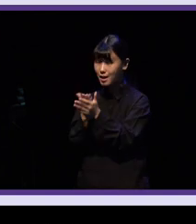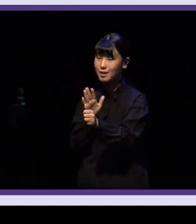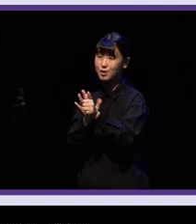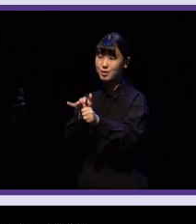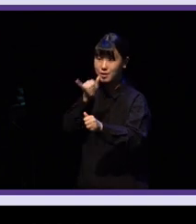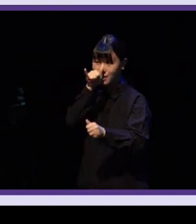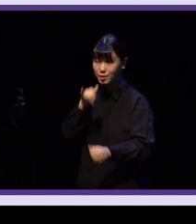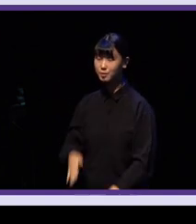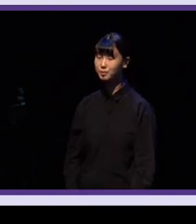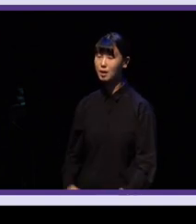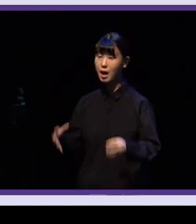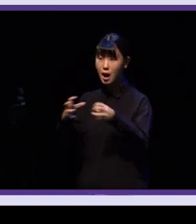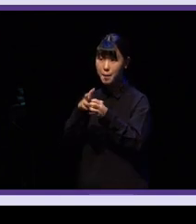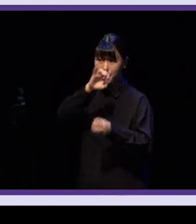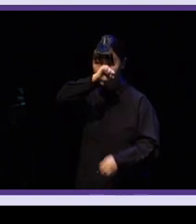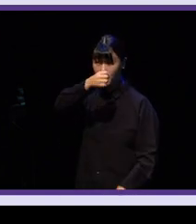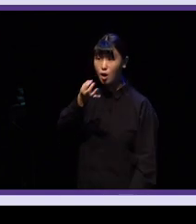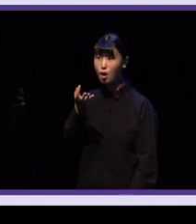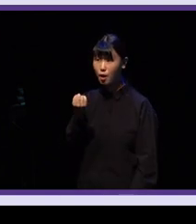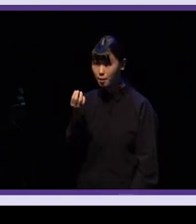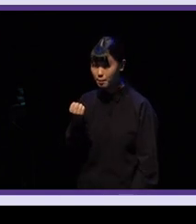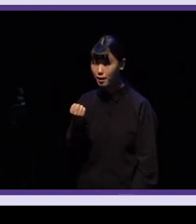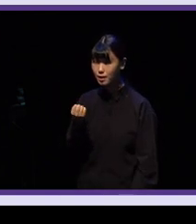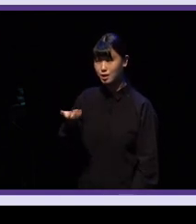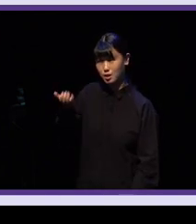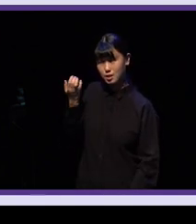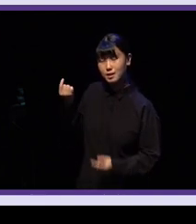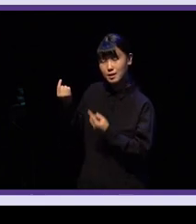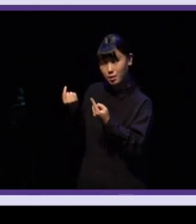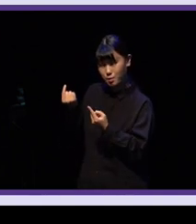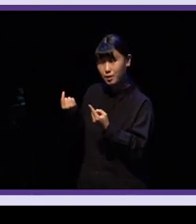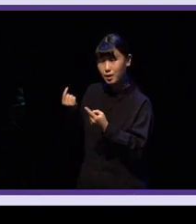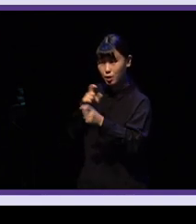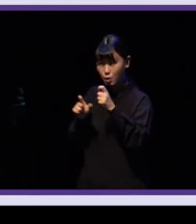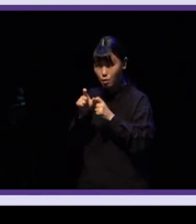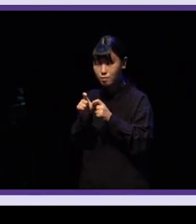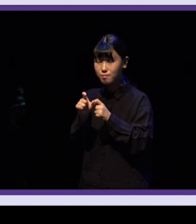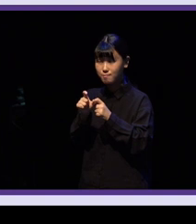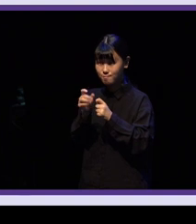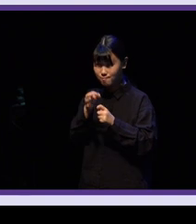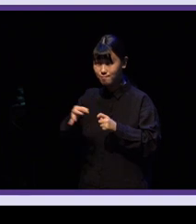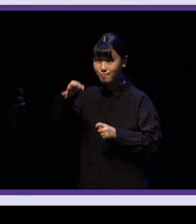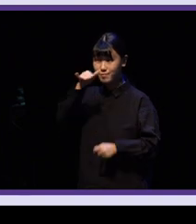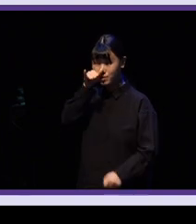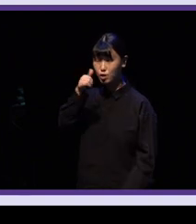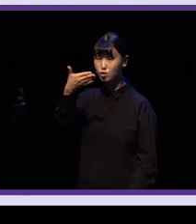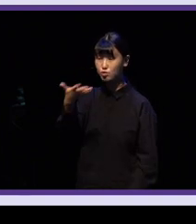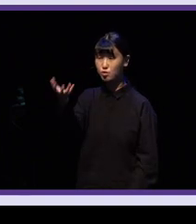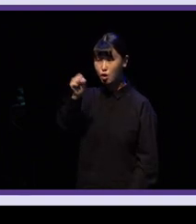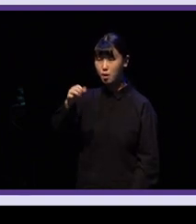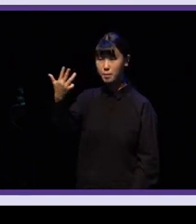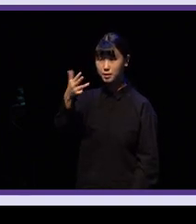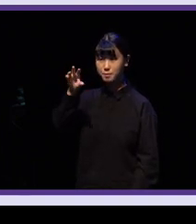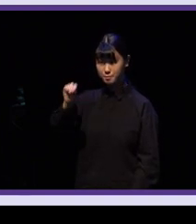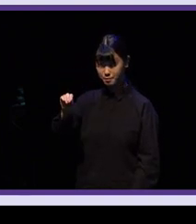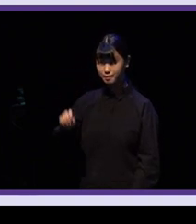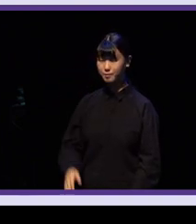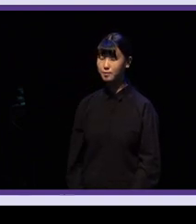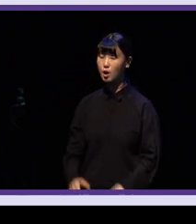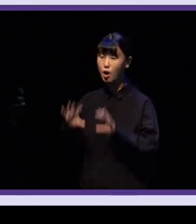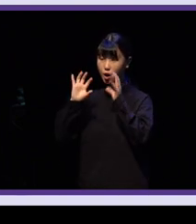총 사업 규모는 소폭 증액된 예산인데요 9억 8천만원으로 올해 배정이 되었구요 그림책